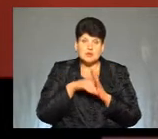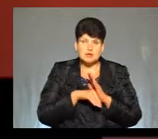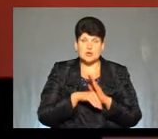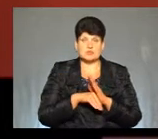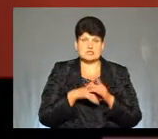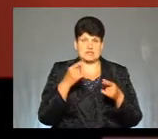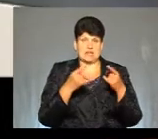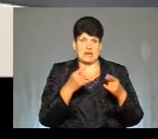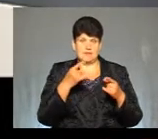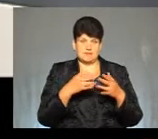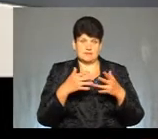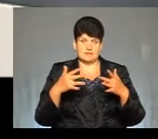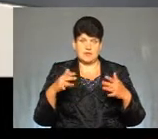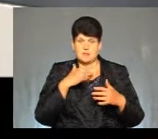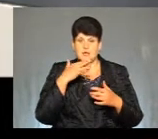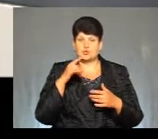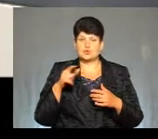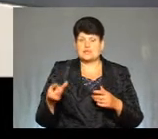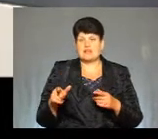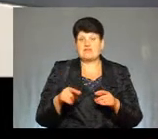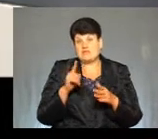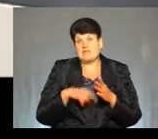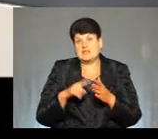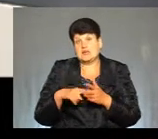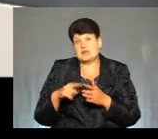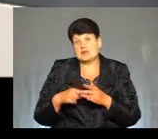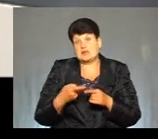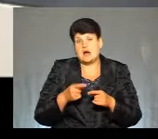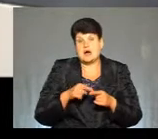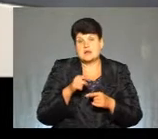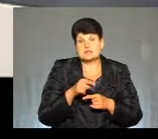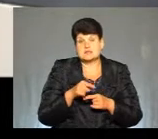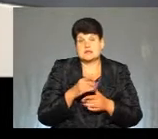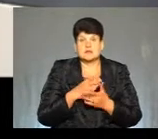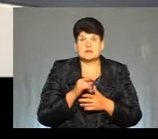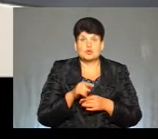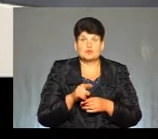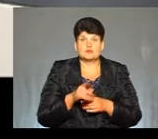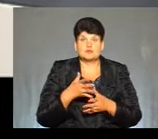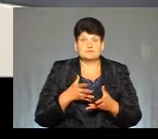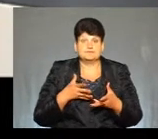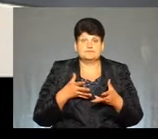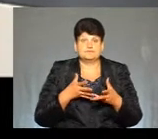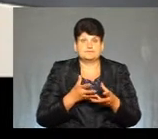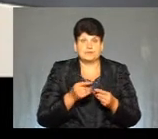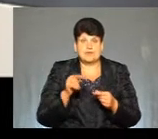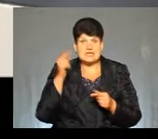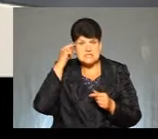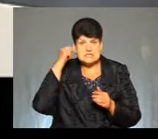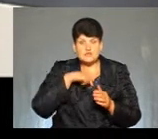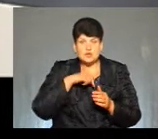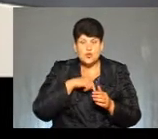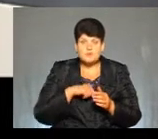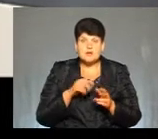і які багато людей свято вірять, і це приводить до того, що вони маніпулюють їхньою свідомістю, а